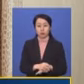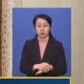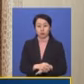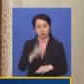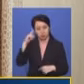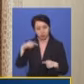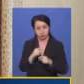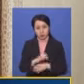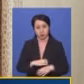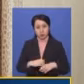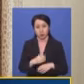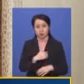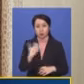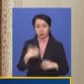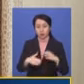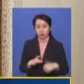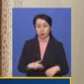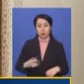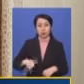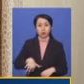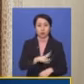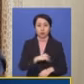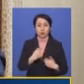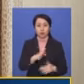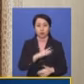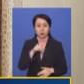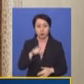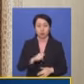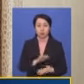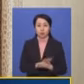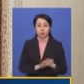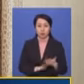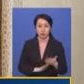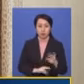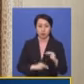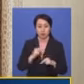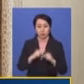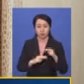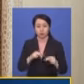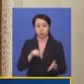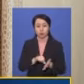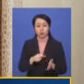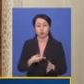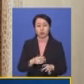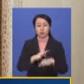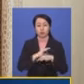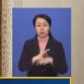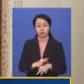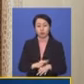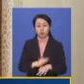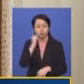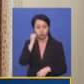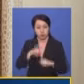Инженерными сетями хотел отметить, что микрорайон Жасуркин полностью обеспечен. Здесь мы продолжаем строить на участках, где производился снос старого